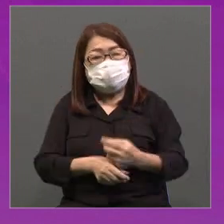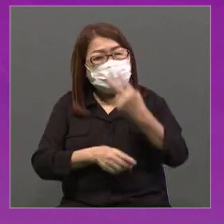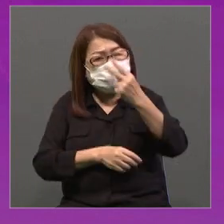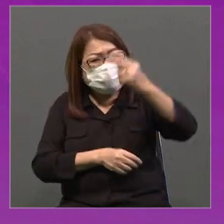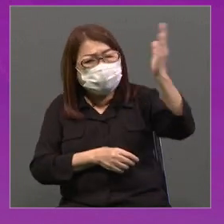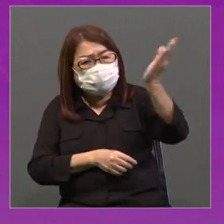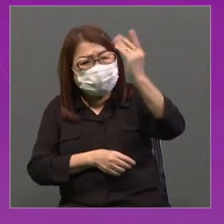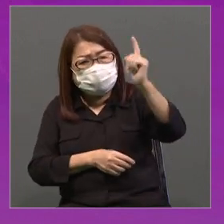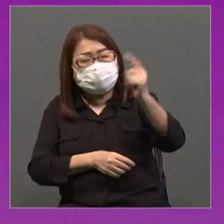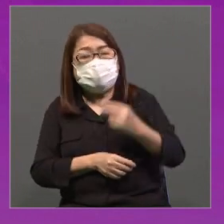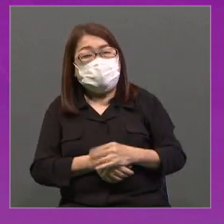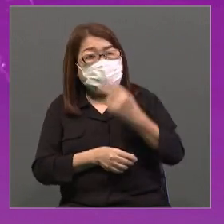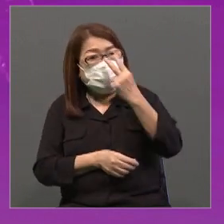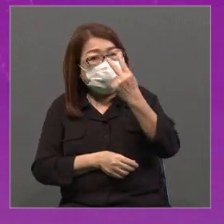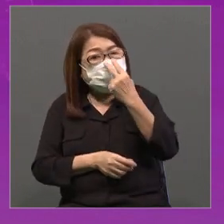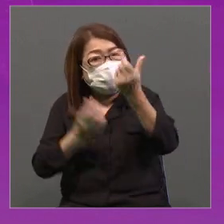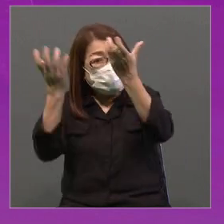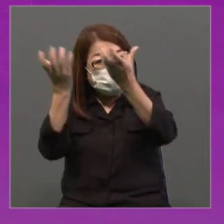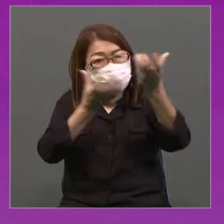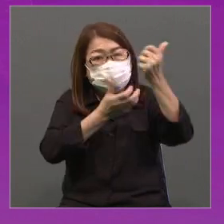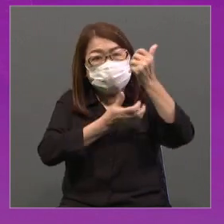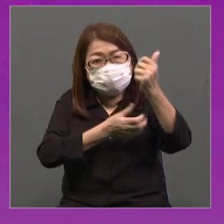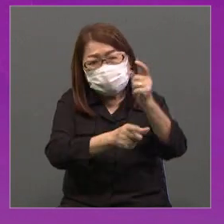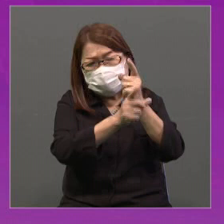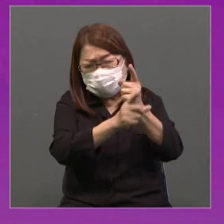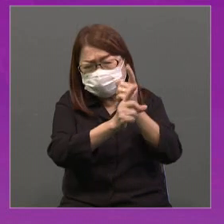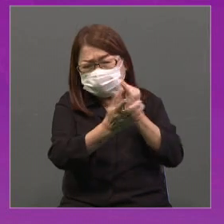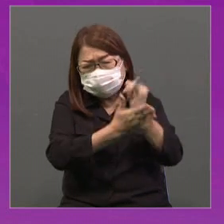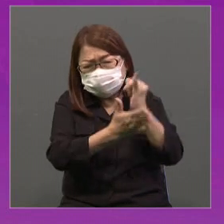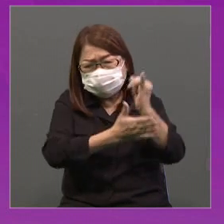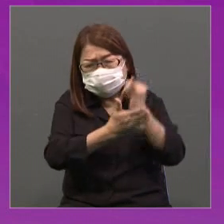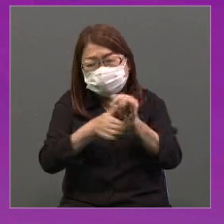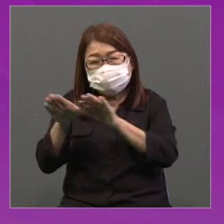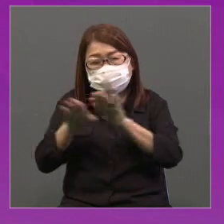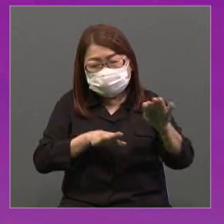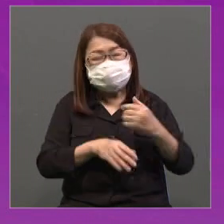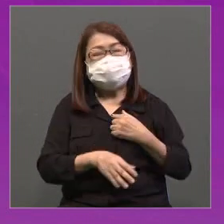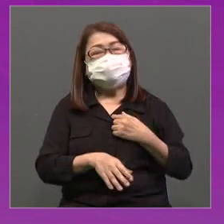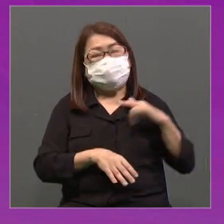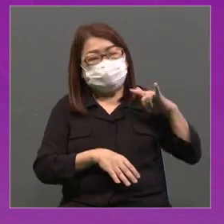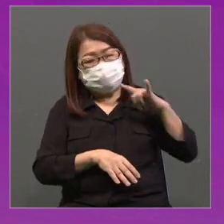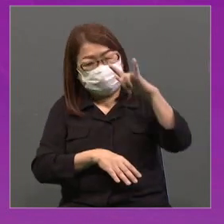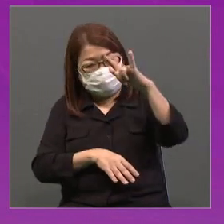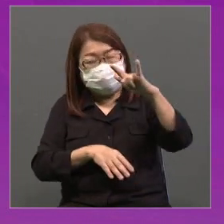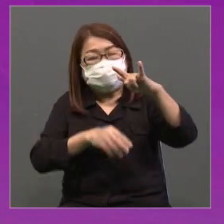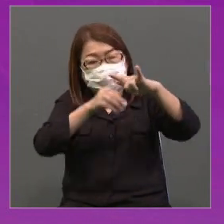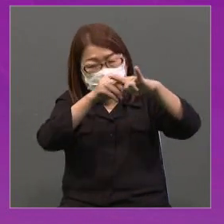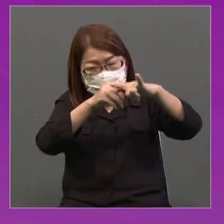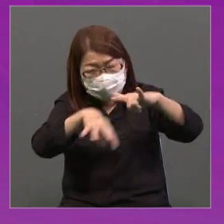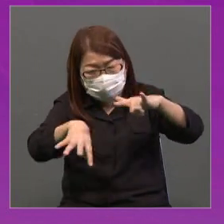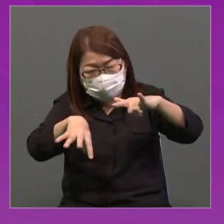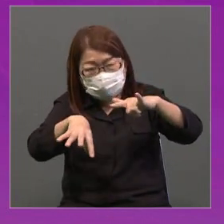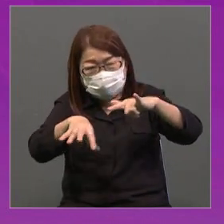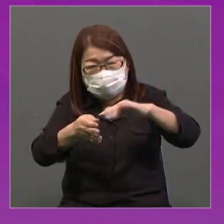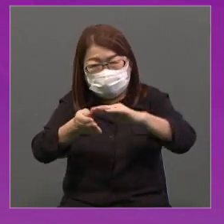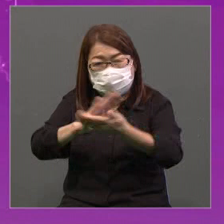ก็คือถ้าอากาศพร้อมนะครับก็คือเข้าตามเงื่อนไขต่างๆตามเกณฑ์ที่เขาวางไว้เนี่ยก็จะมีการปฏิบัติการทำฝนหลวง